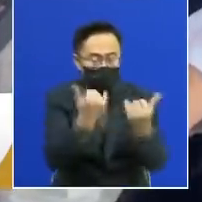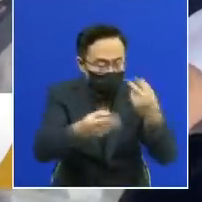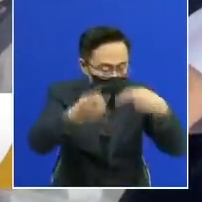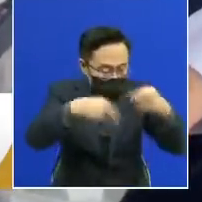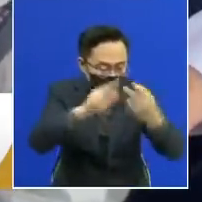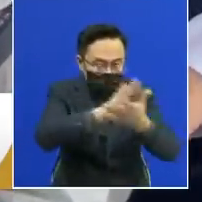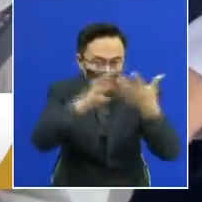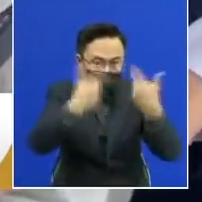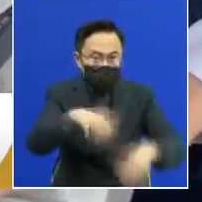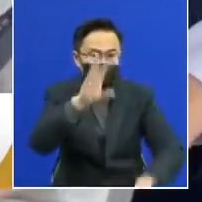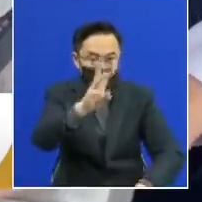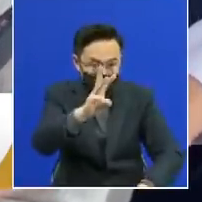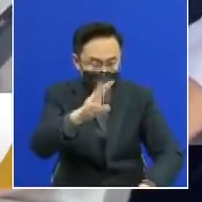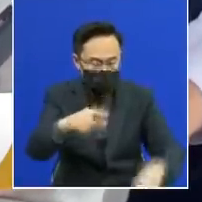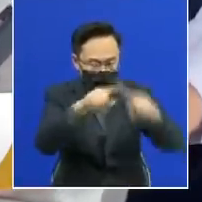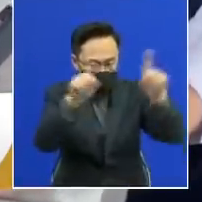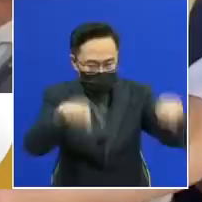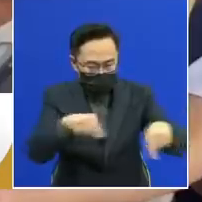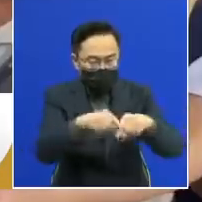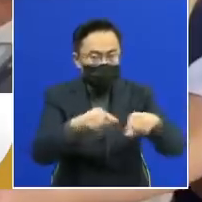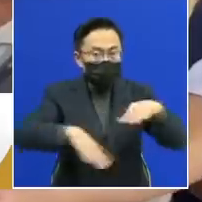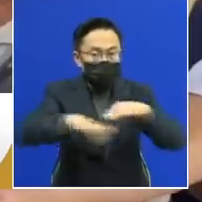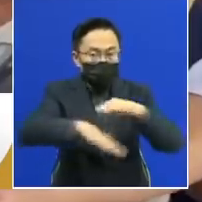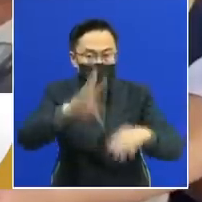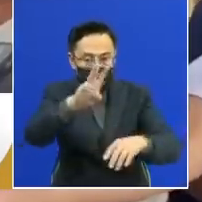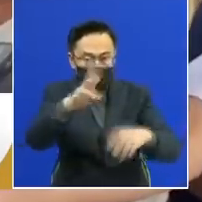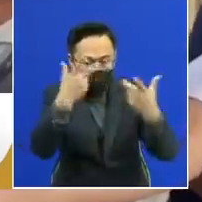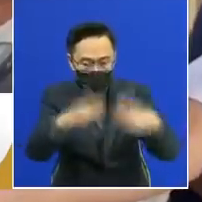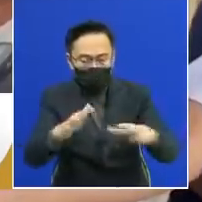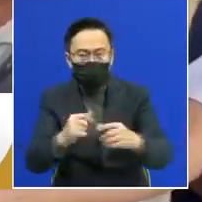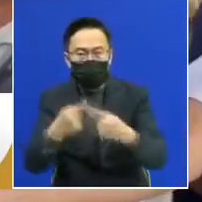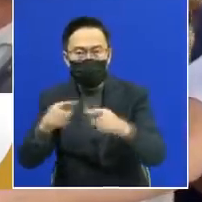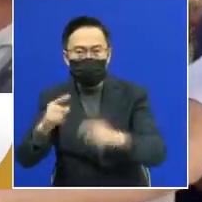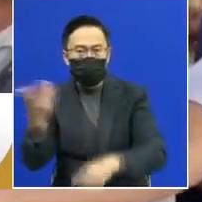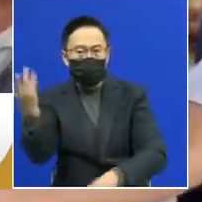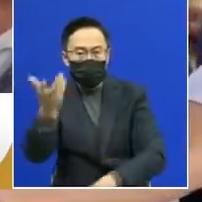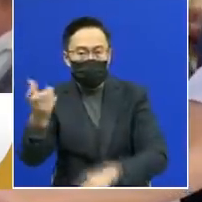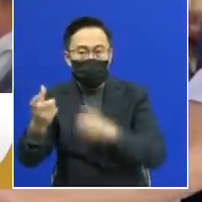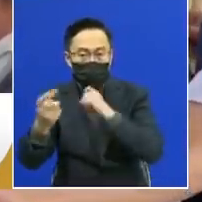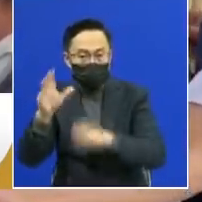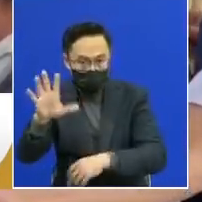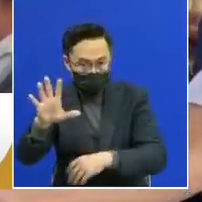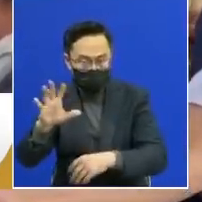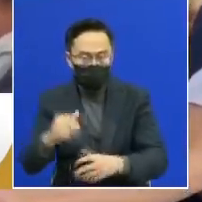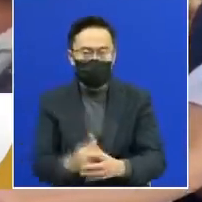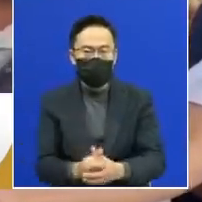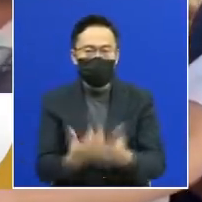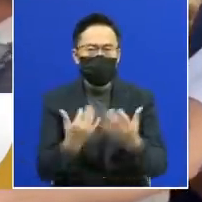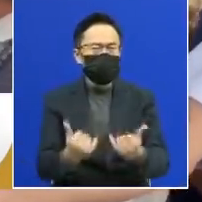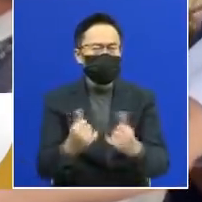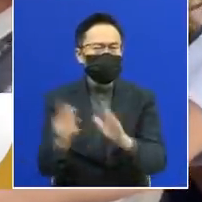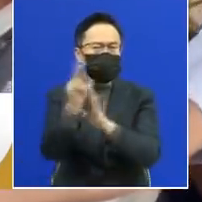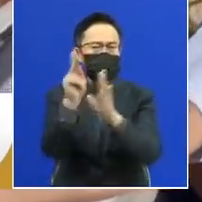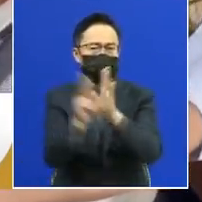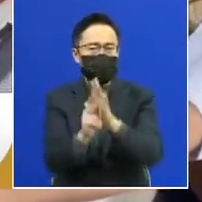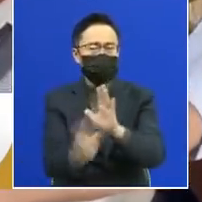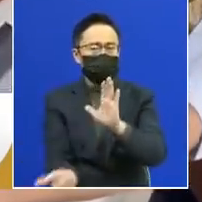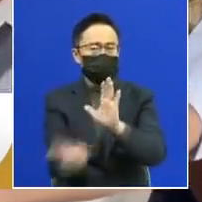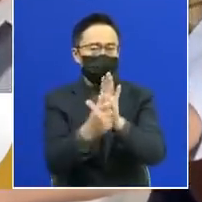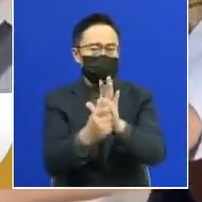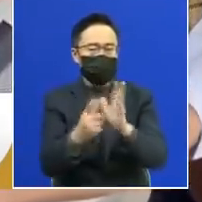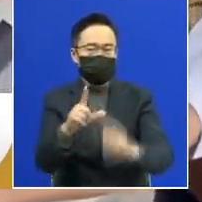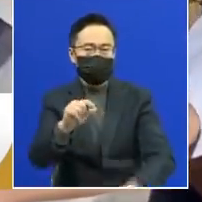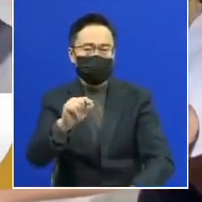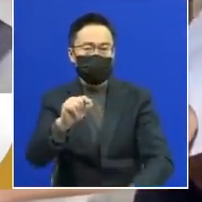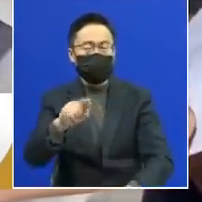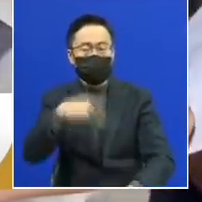มันก็อยู่ในพื้นที่ป่าสงวนครับจริงๆ50จะถ้าเกิน25ไร่ไปเนี่ยก็จะเป็นโทษอีกระดับนึงแล้ว